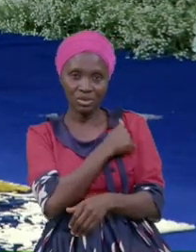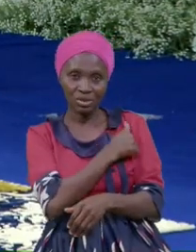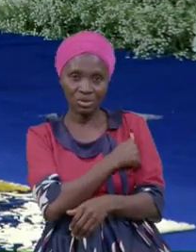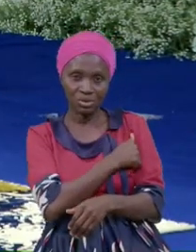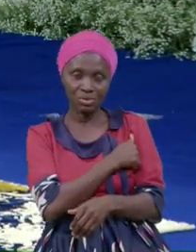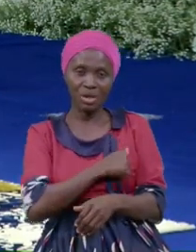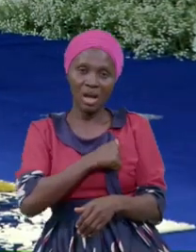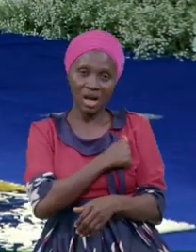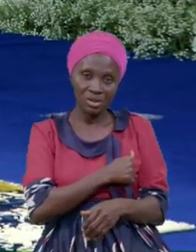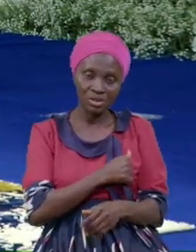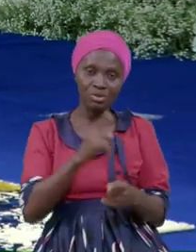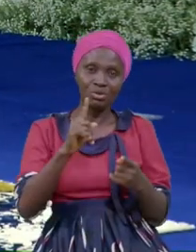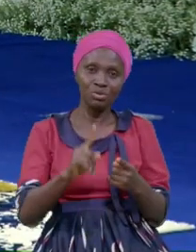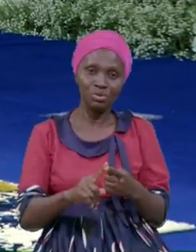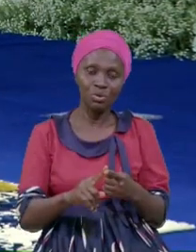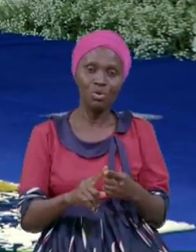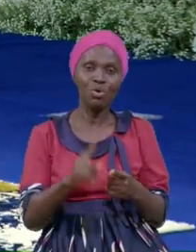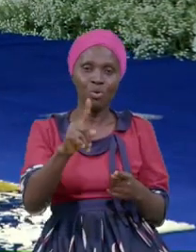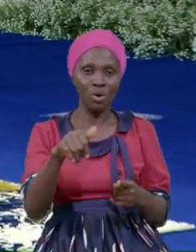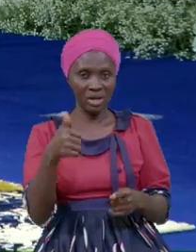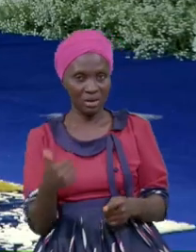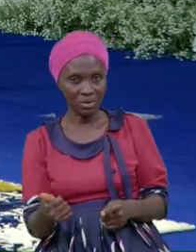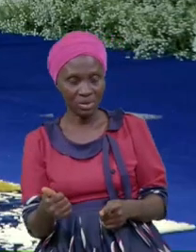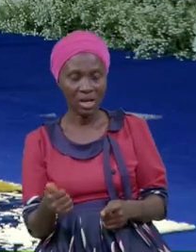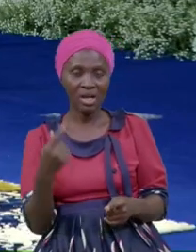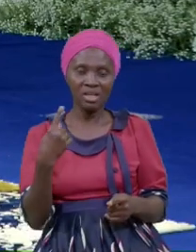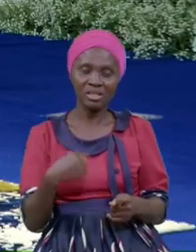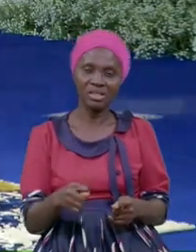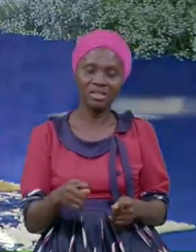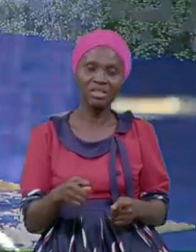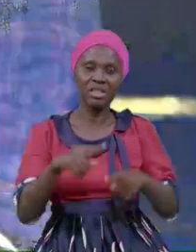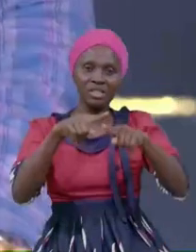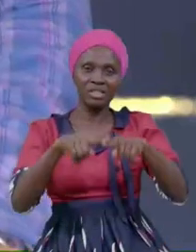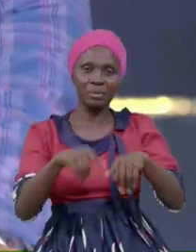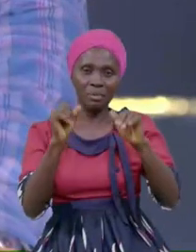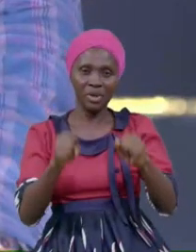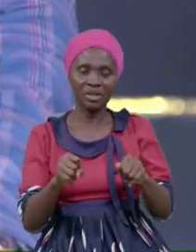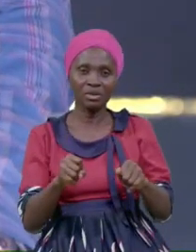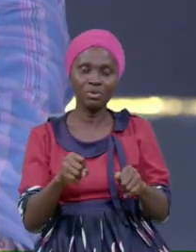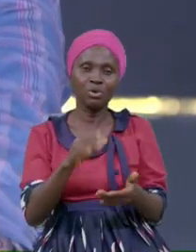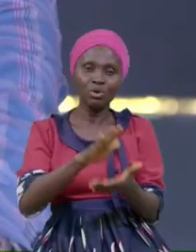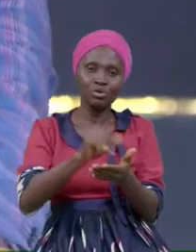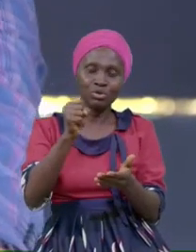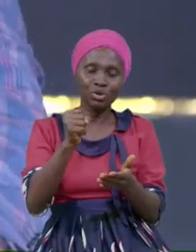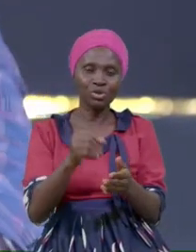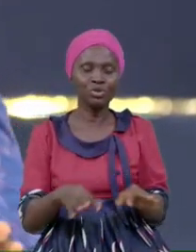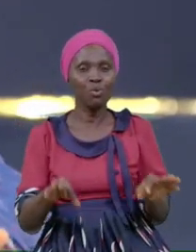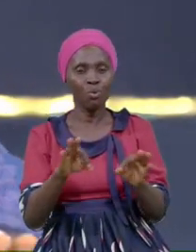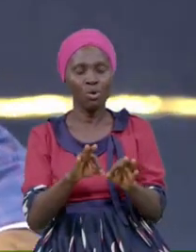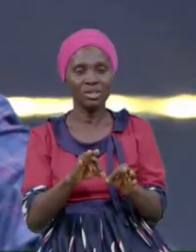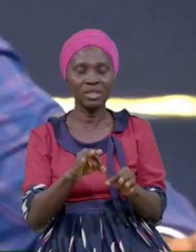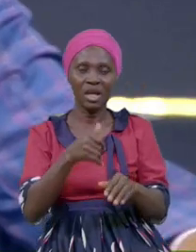d'aide et l'attitude digne de confiance, c'est ce qu'il a vu. Et il a vu leur attitude au